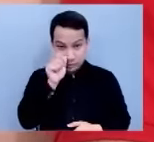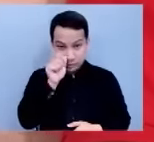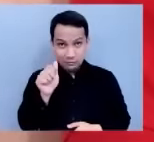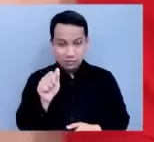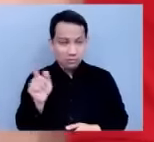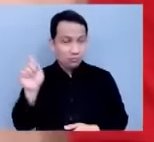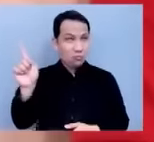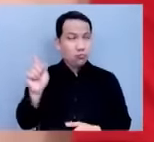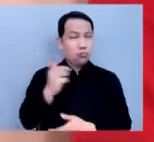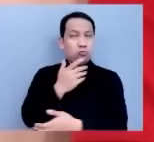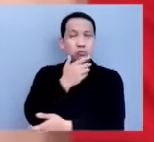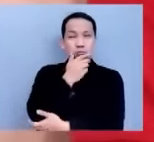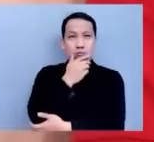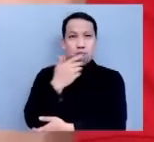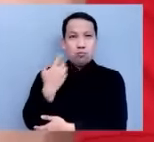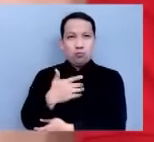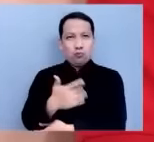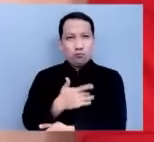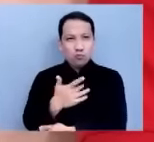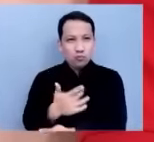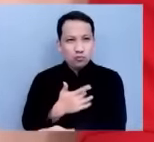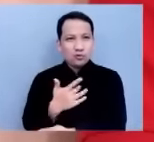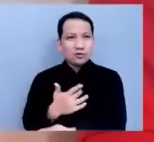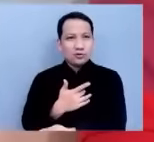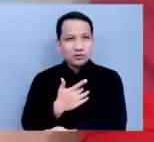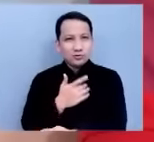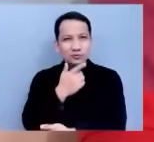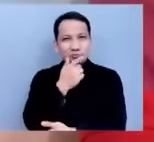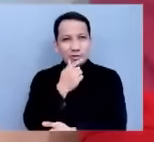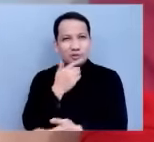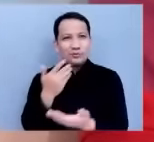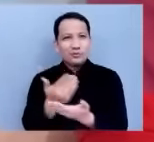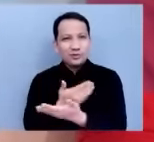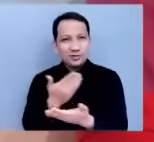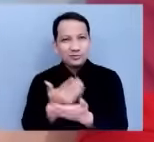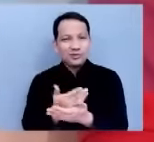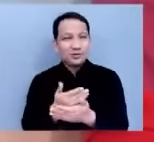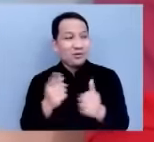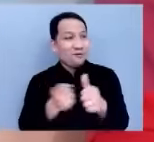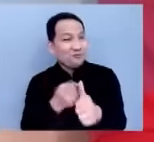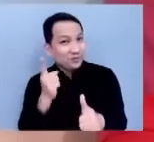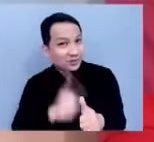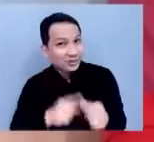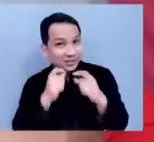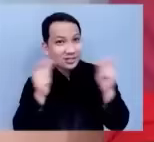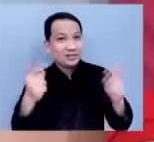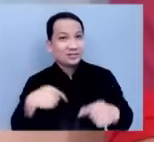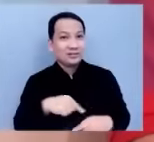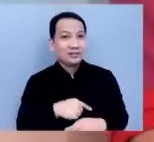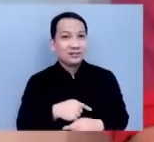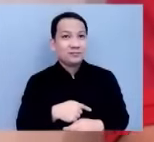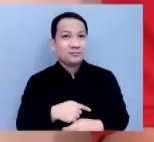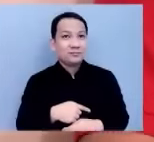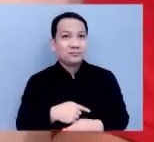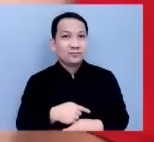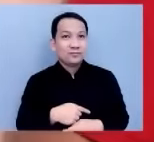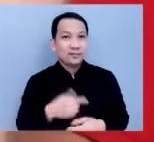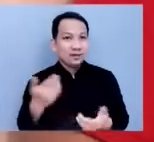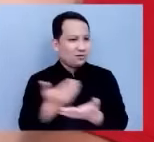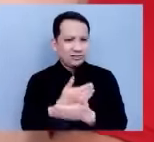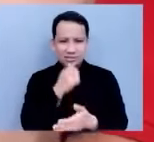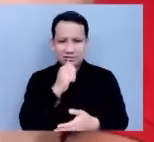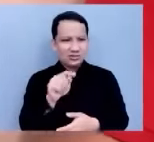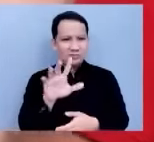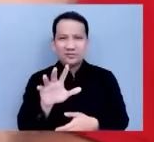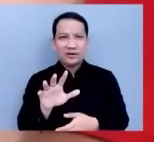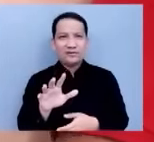Parang, bagong... Bagumbaga, alien sa paningin namin. Ako kasi hindi na ako baguhan sa TV5.